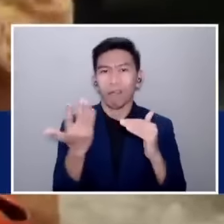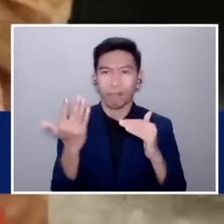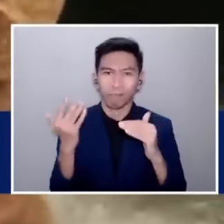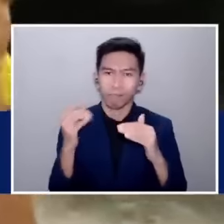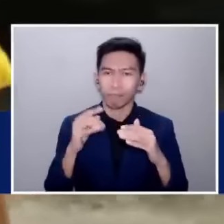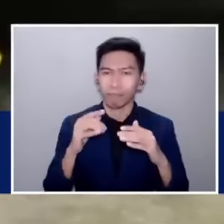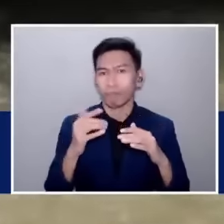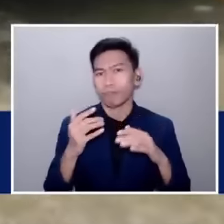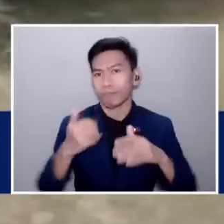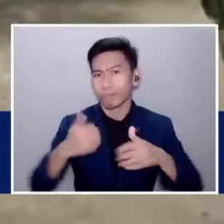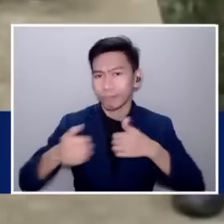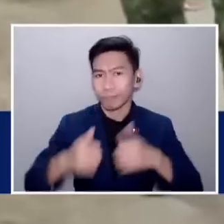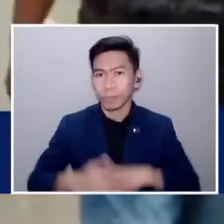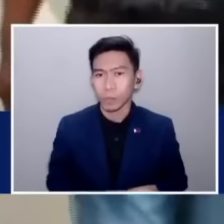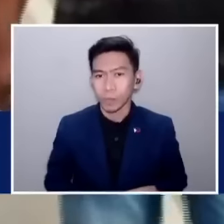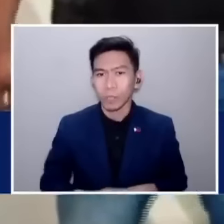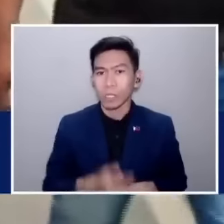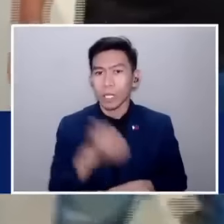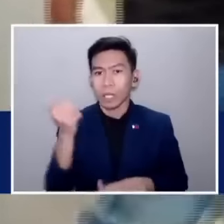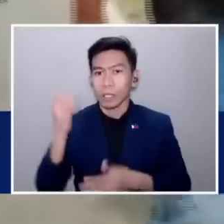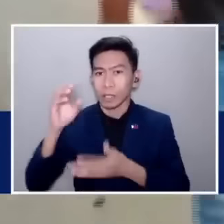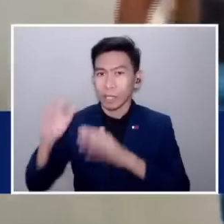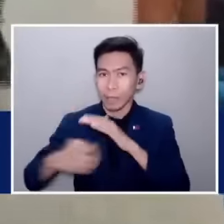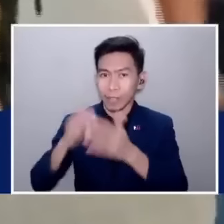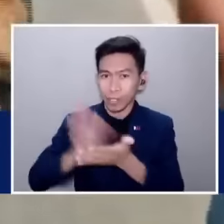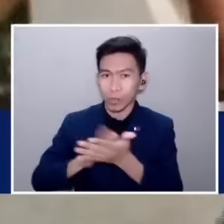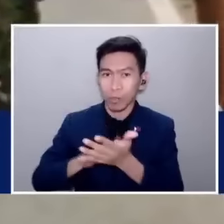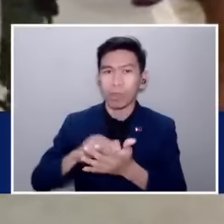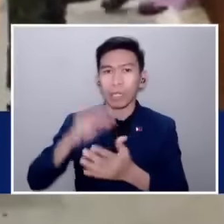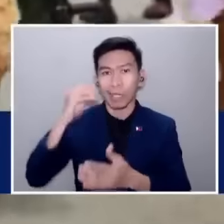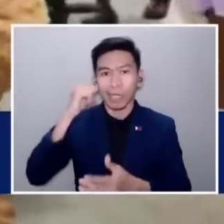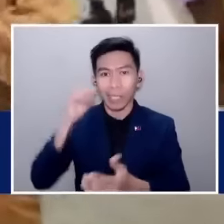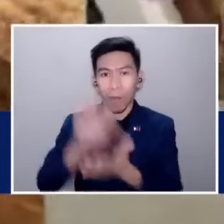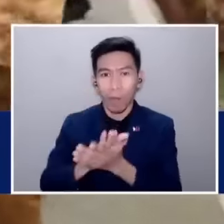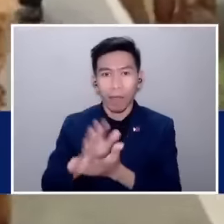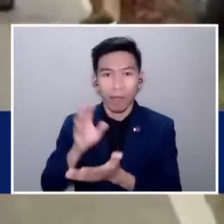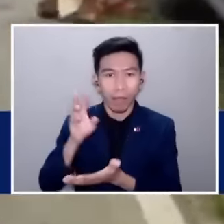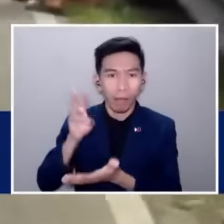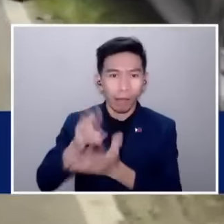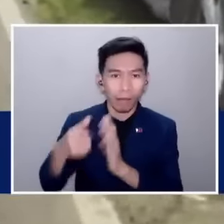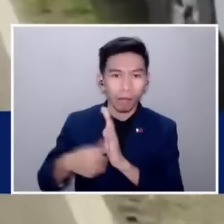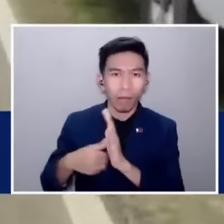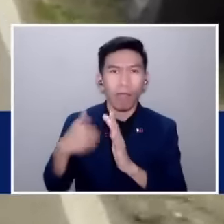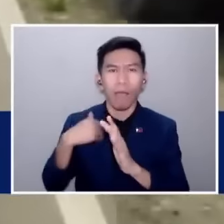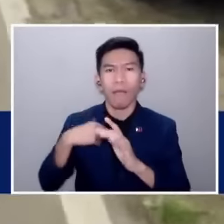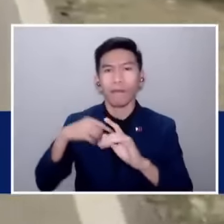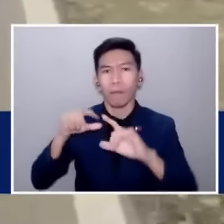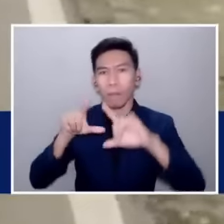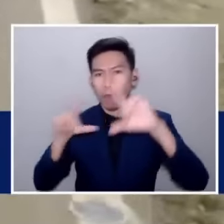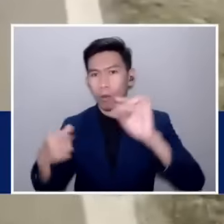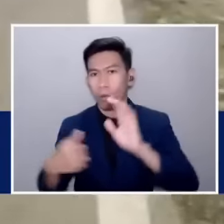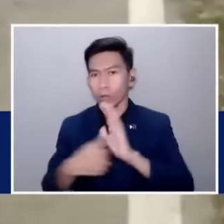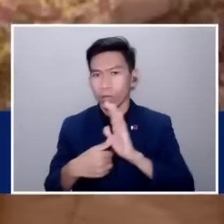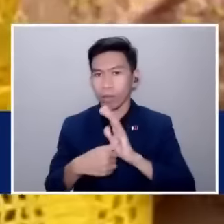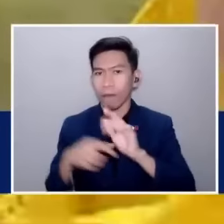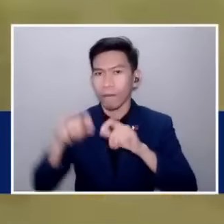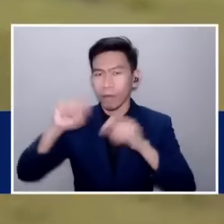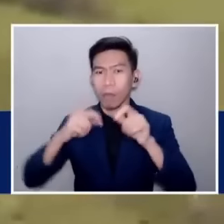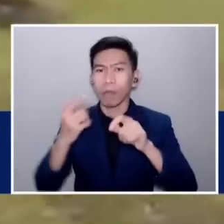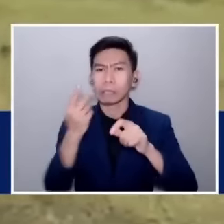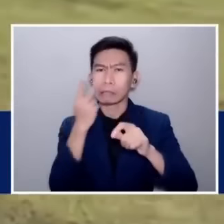Elementary School na pinagbotohan ni Jinky, may insidente nang napunit pa ang balota. Pansing walang suot na mask si Jinky at mga kaanak niya